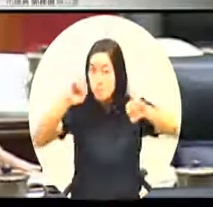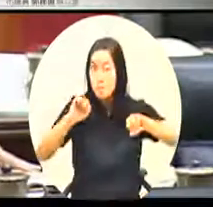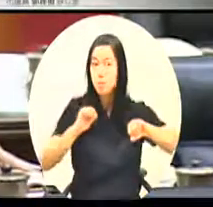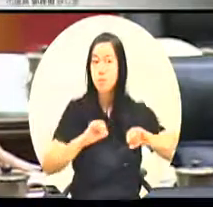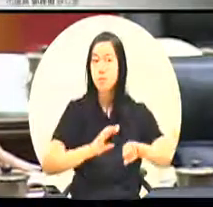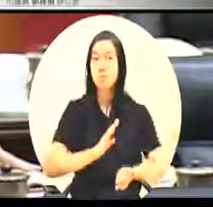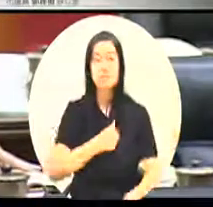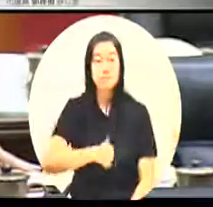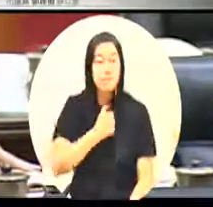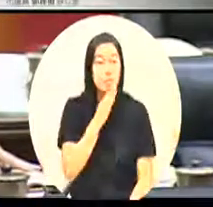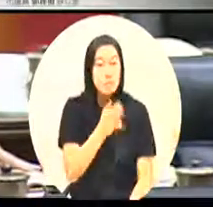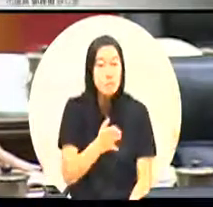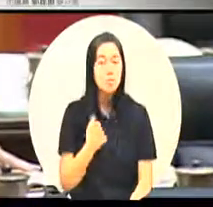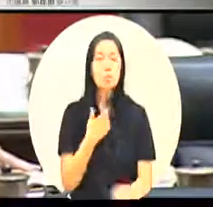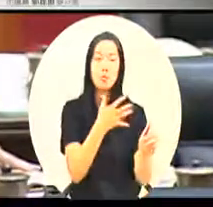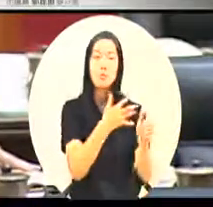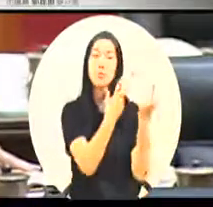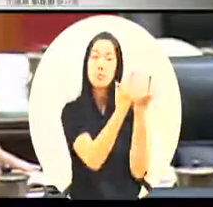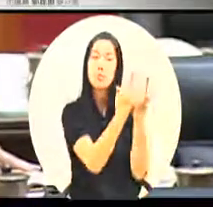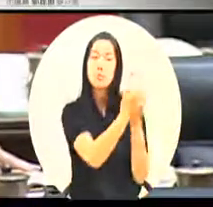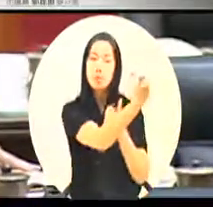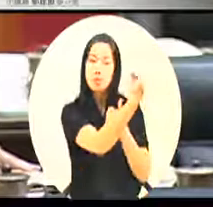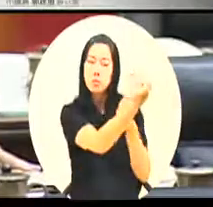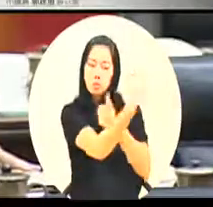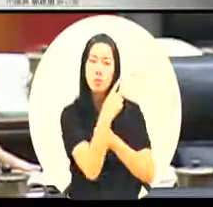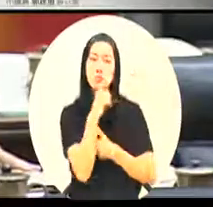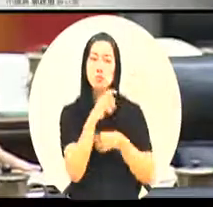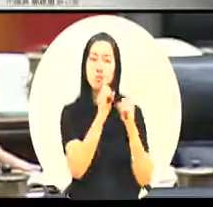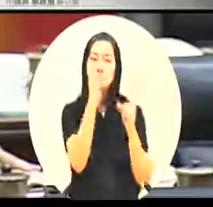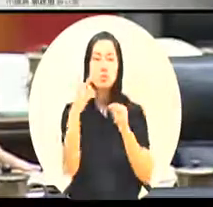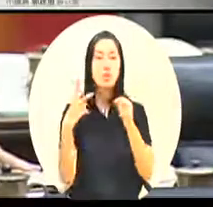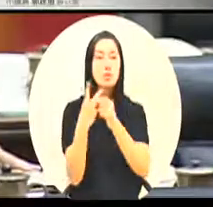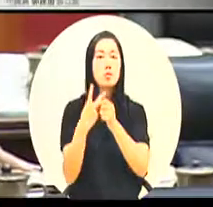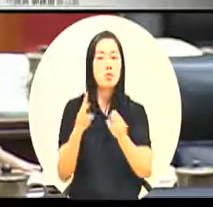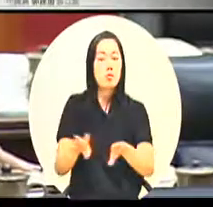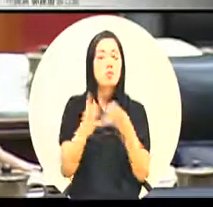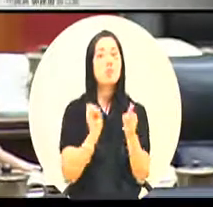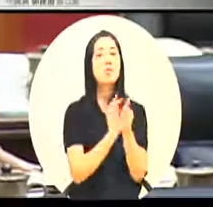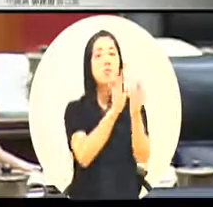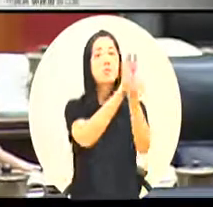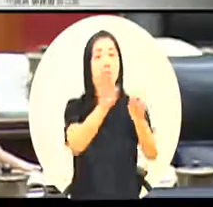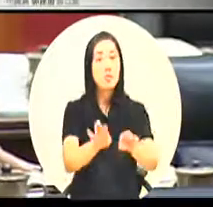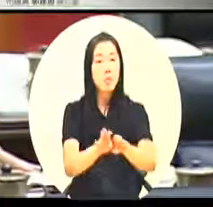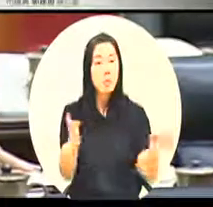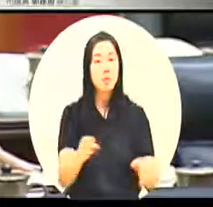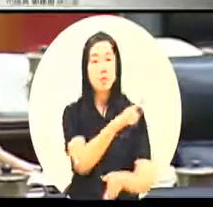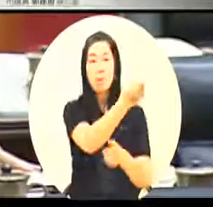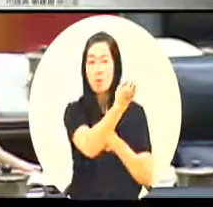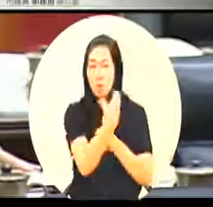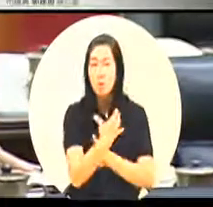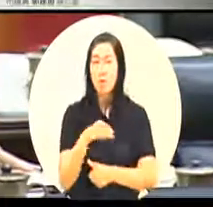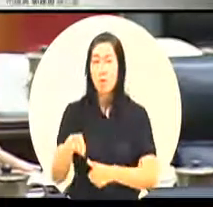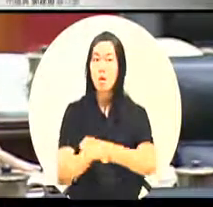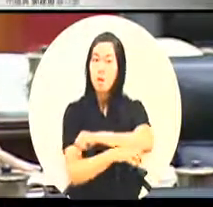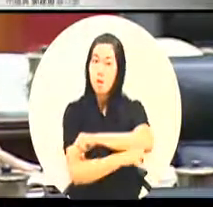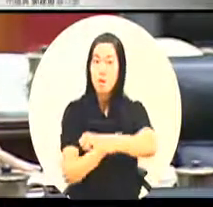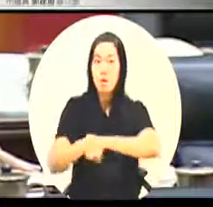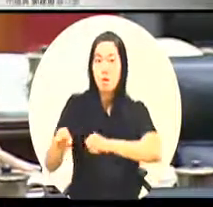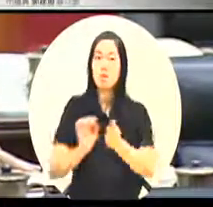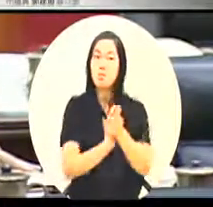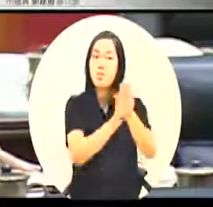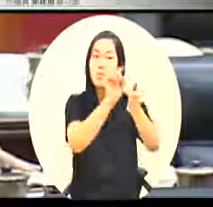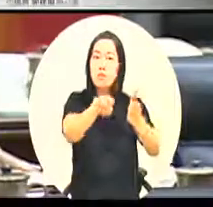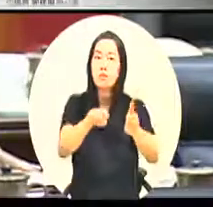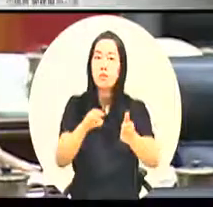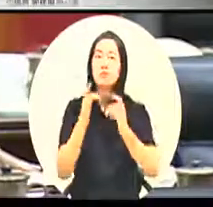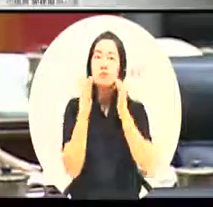了新北市，新北市其实在102年他们就开始推行了，一共基本上他们在推行的时候也抢